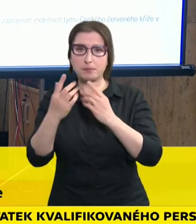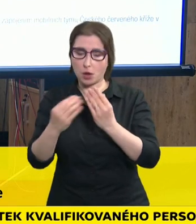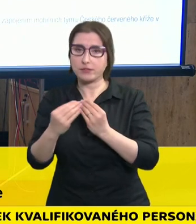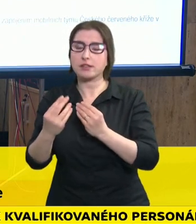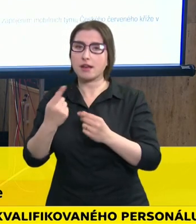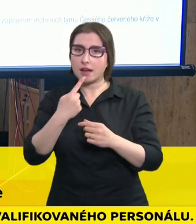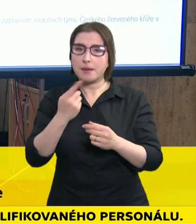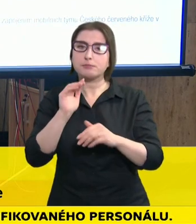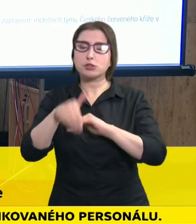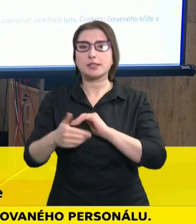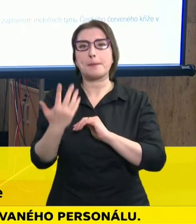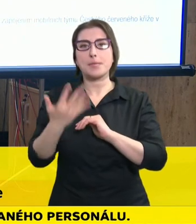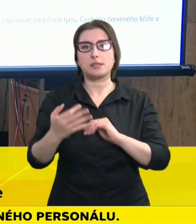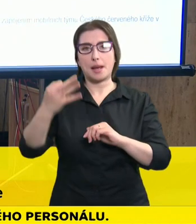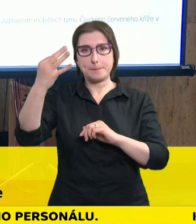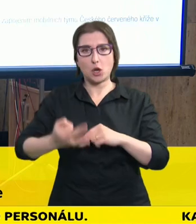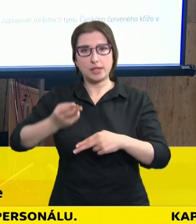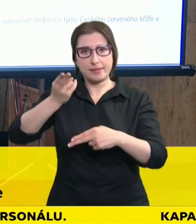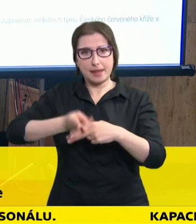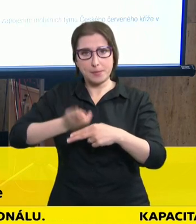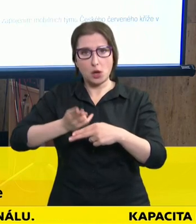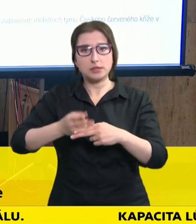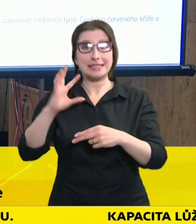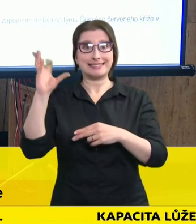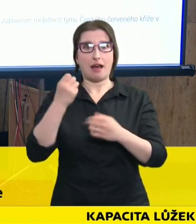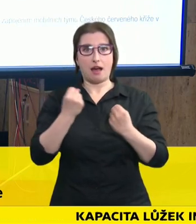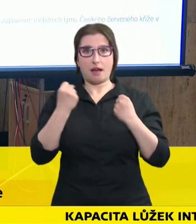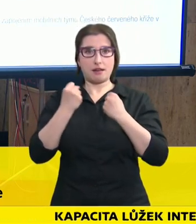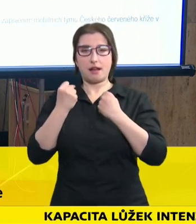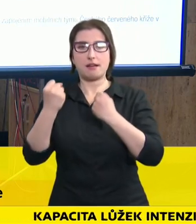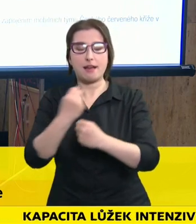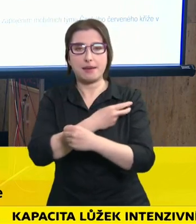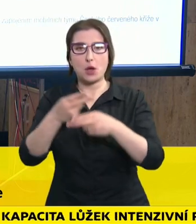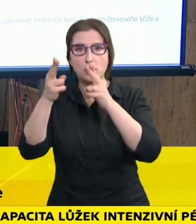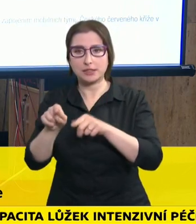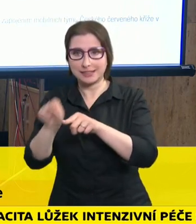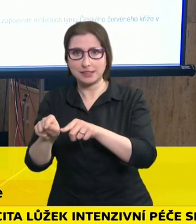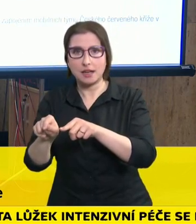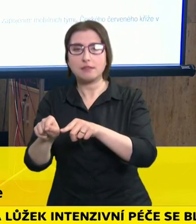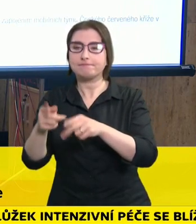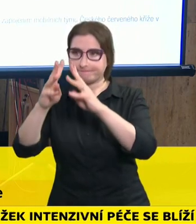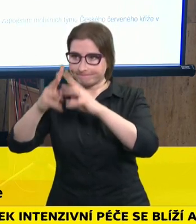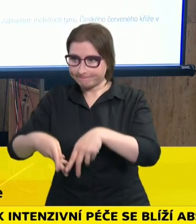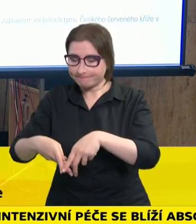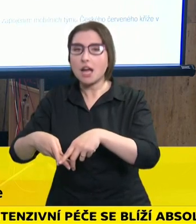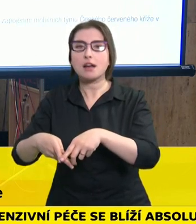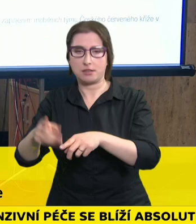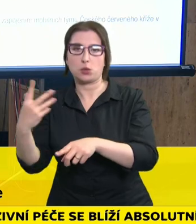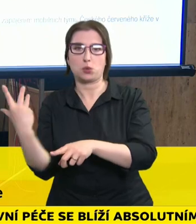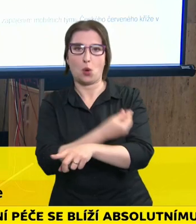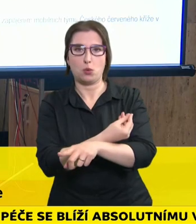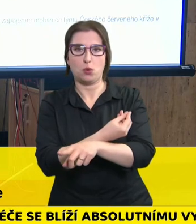přes 50% nemocných vezených zdravotnickou záchrannou službou odchází domů po komplexním vyšetření,